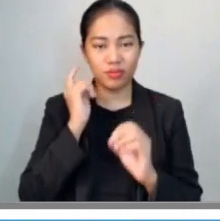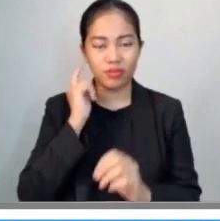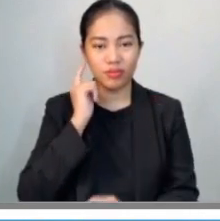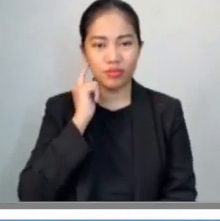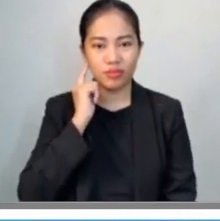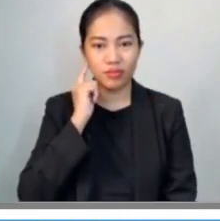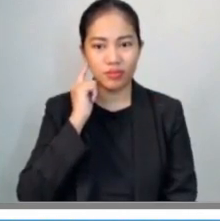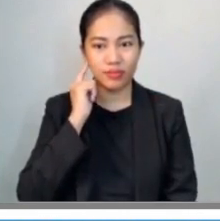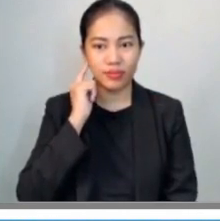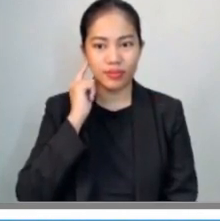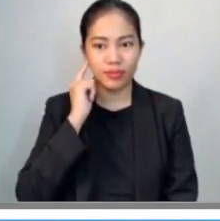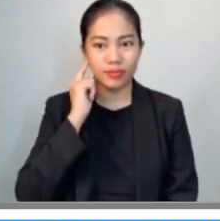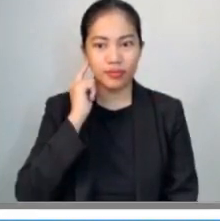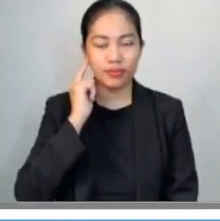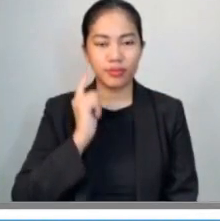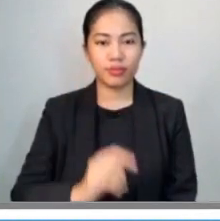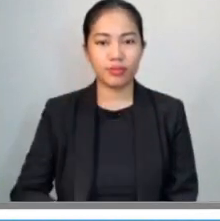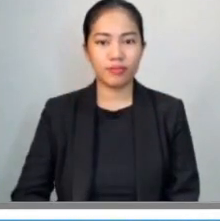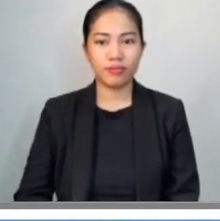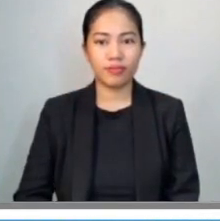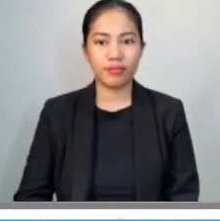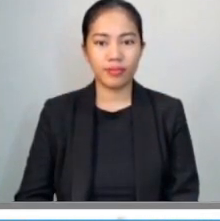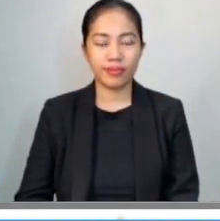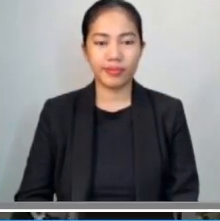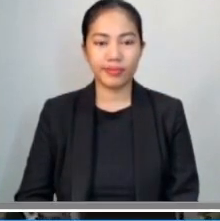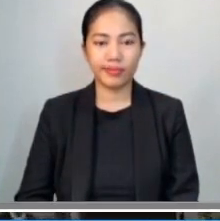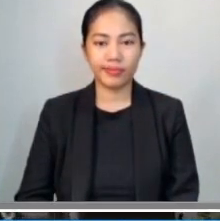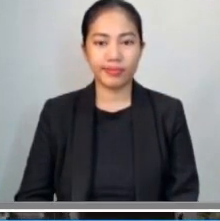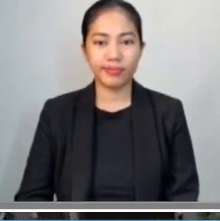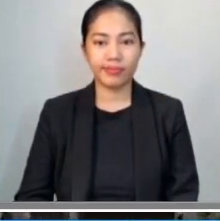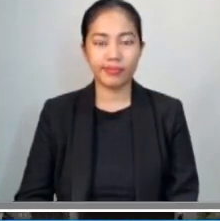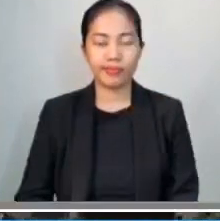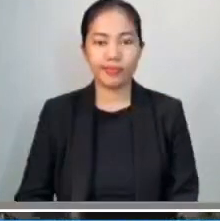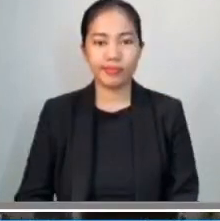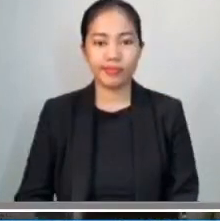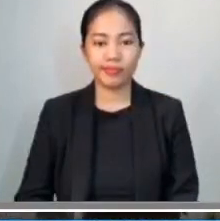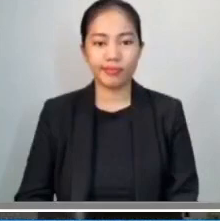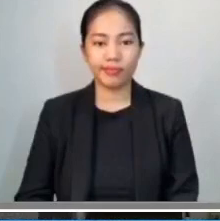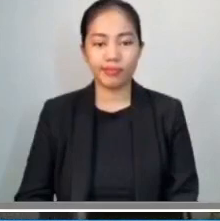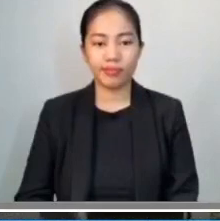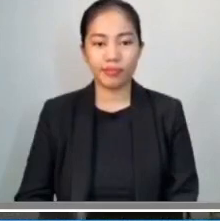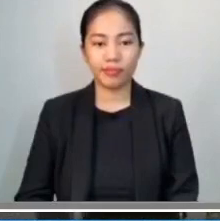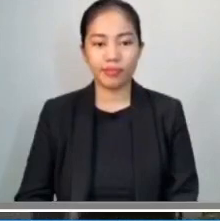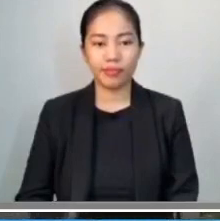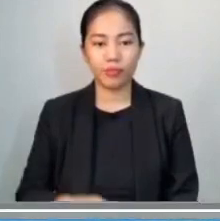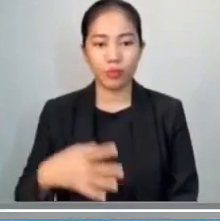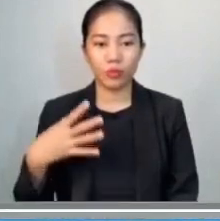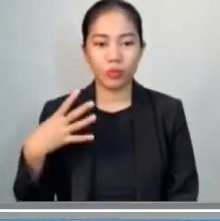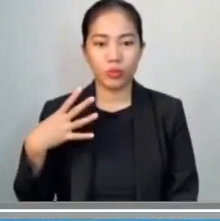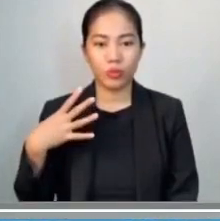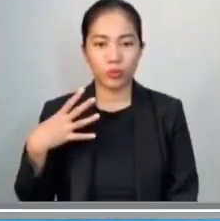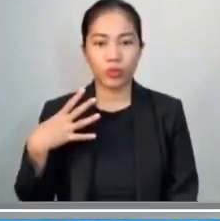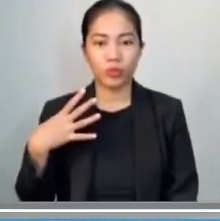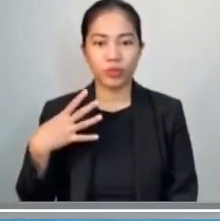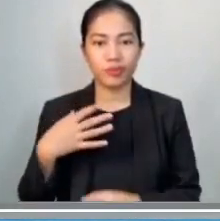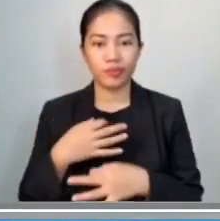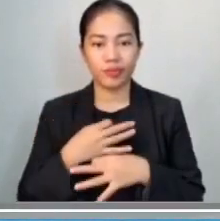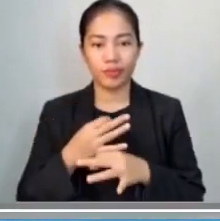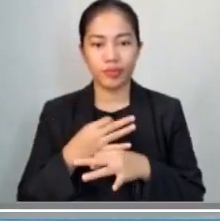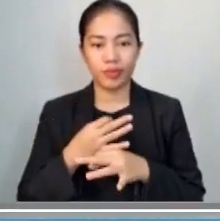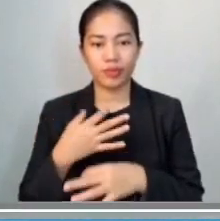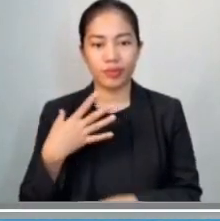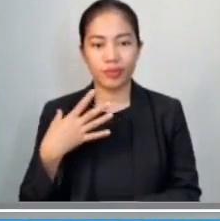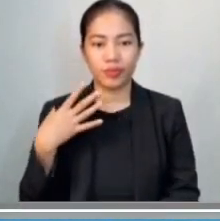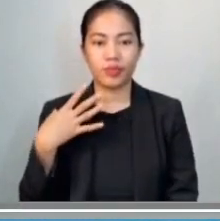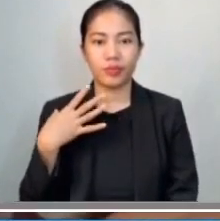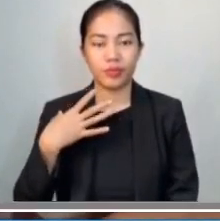kanilang buhay. Nais na raw nila itong bawiin. Mula sa Occidental Mindoro, hiling din nila na mailipat na sila sa ligtas